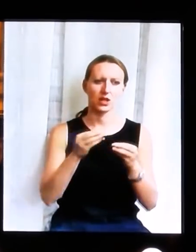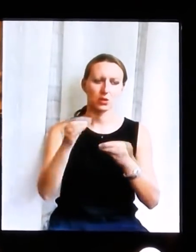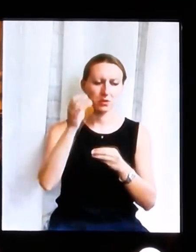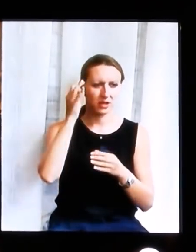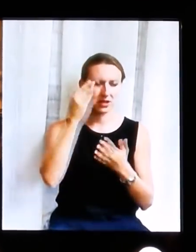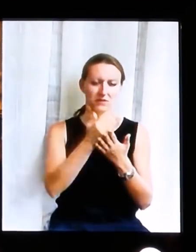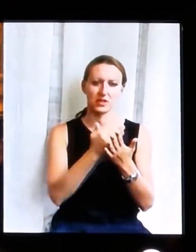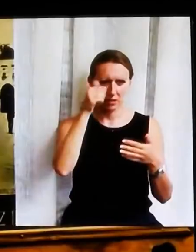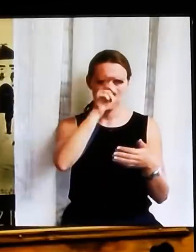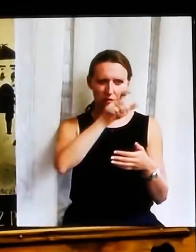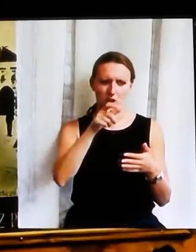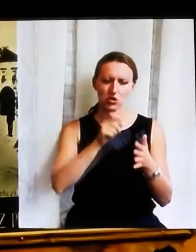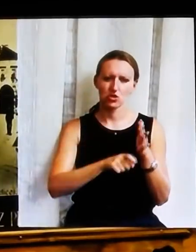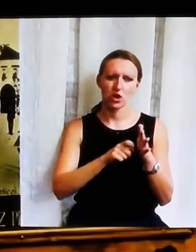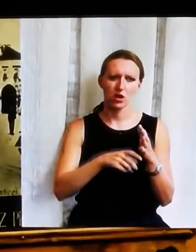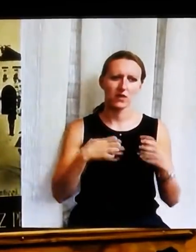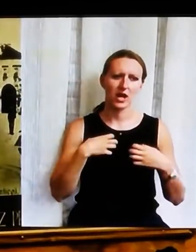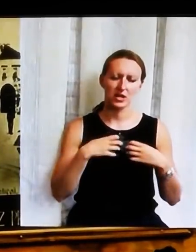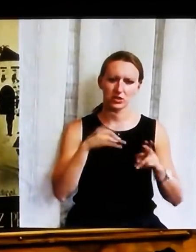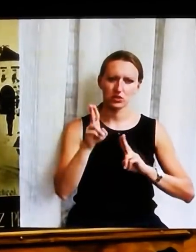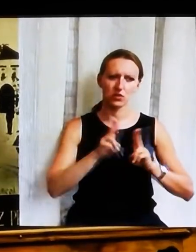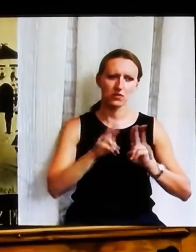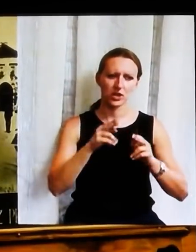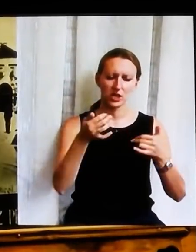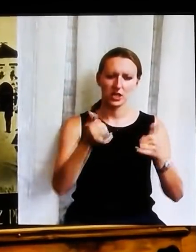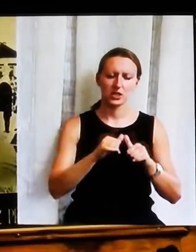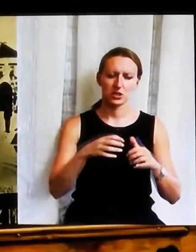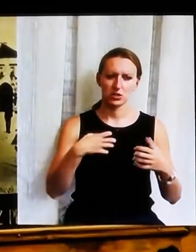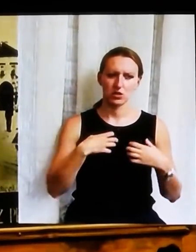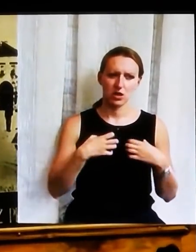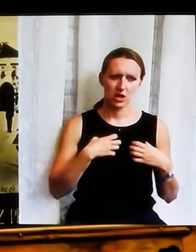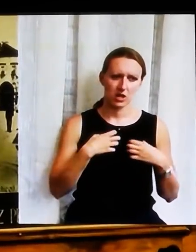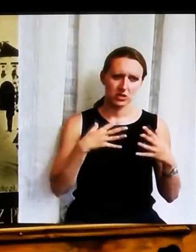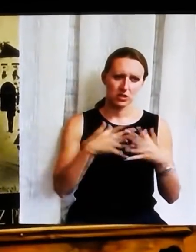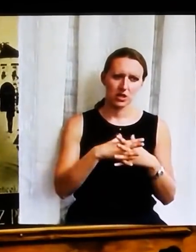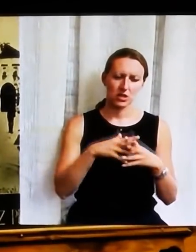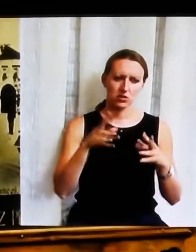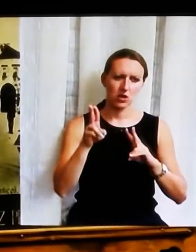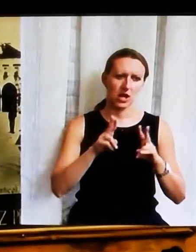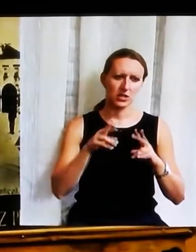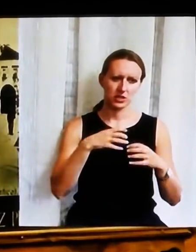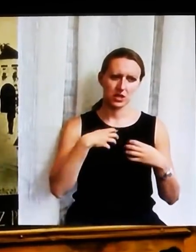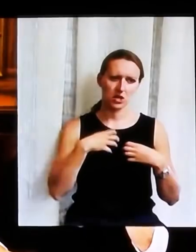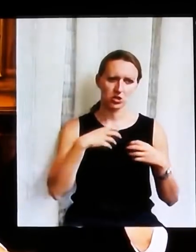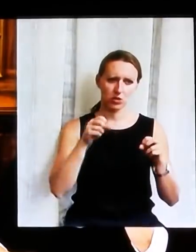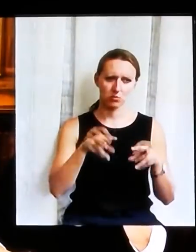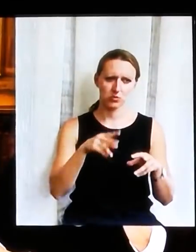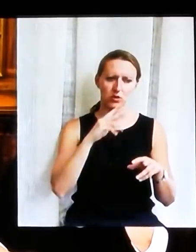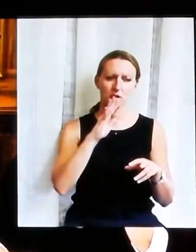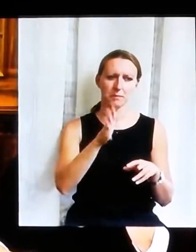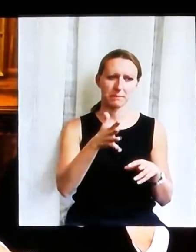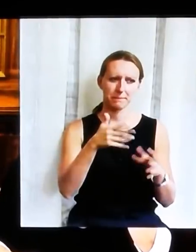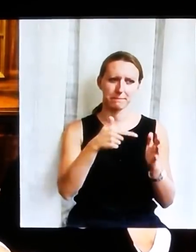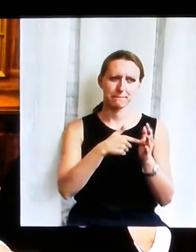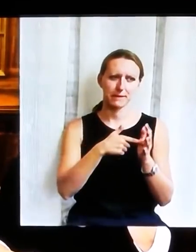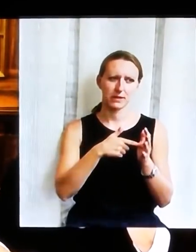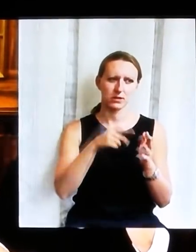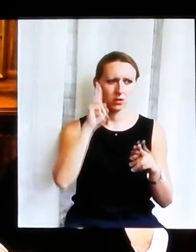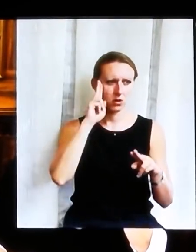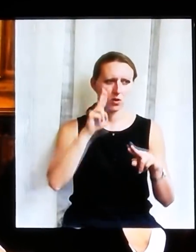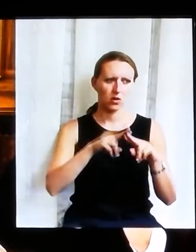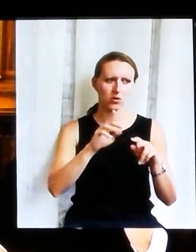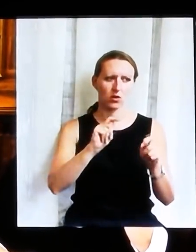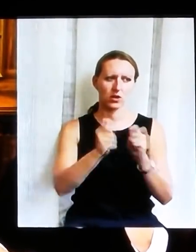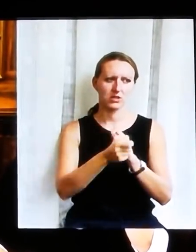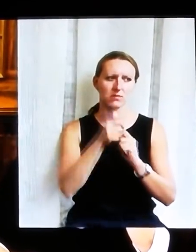dopunu dnevnog reda. Kazališnog vijeća, Istarskog narodnog kazališta, Gradskog kazališta Pula. Peto, donošenje odluke